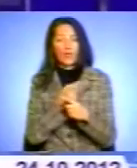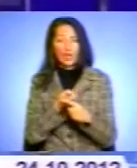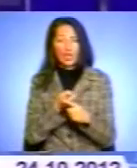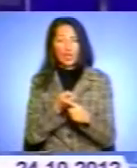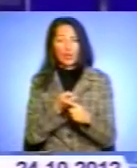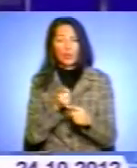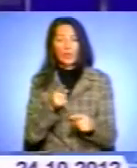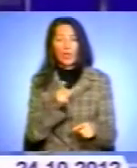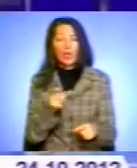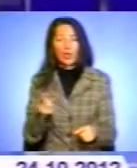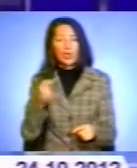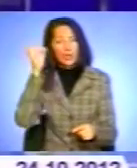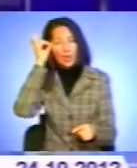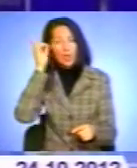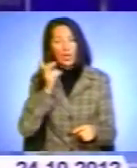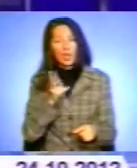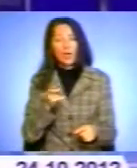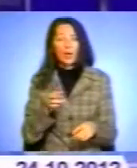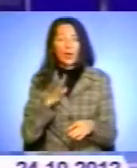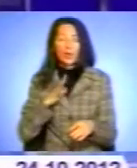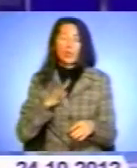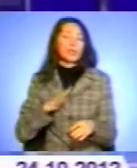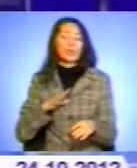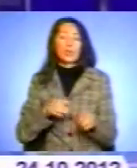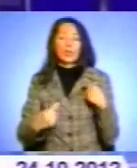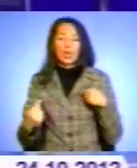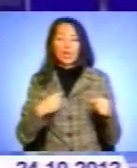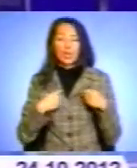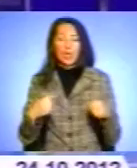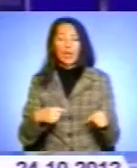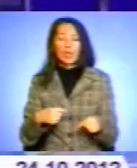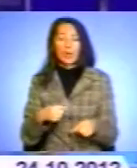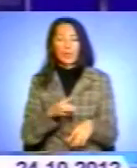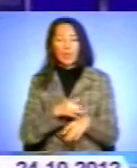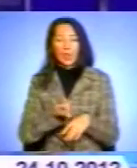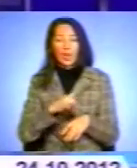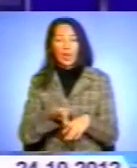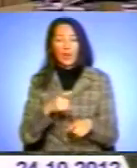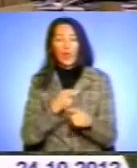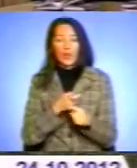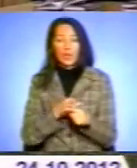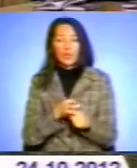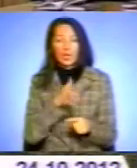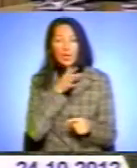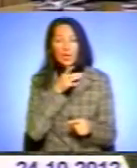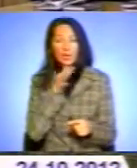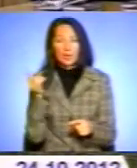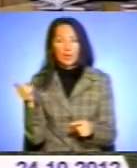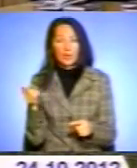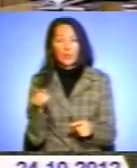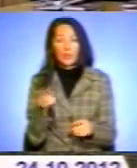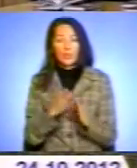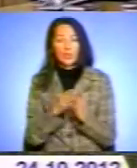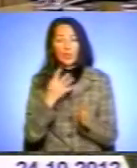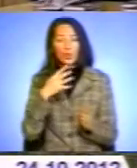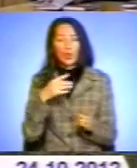у фашистській неволі в період Другої світової війни. У книзі зібрано 40 спогадів. Тернопільське відділення